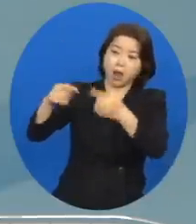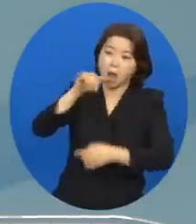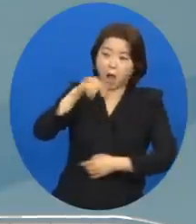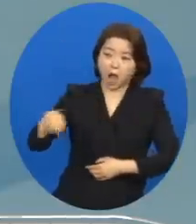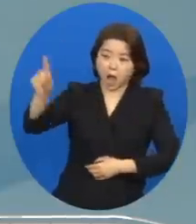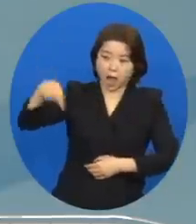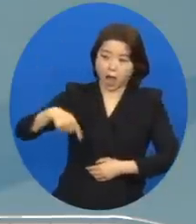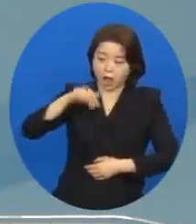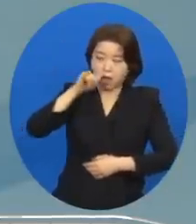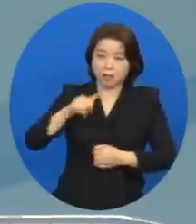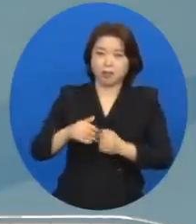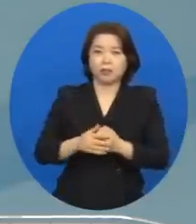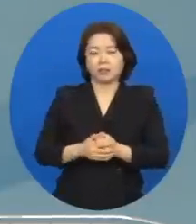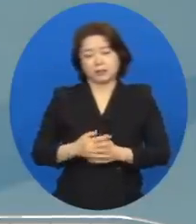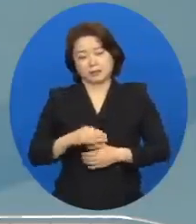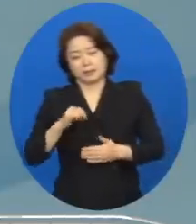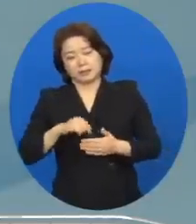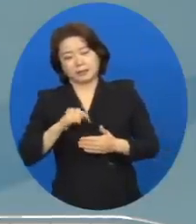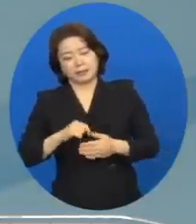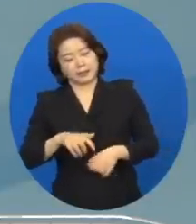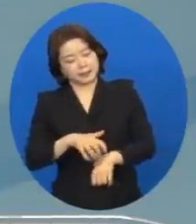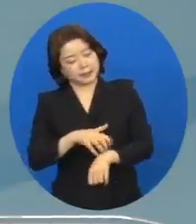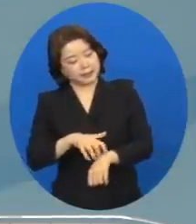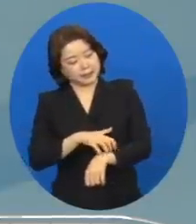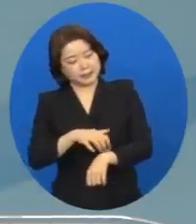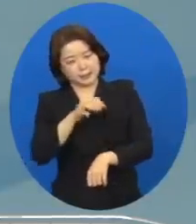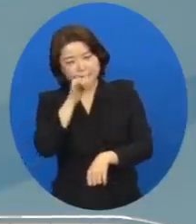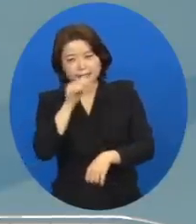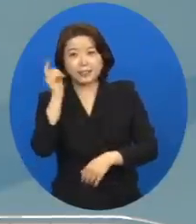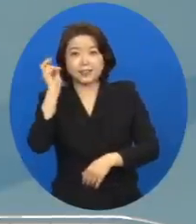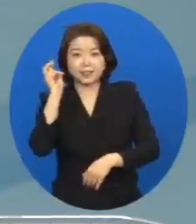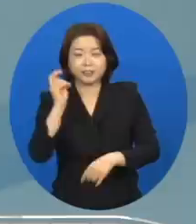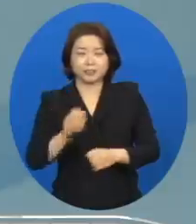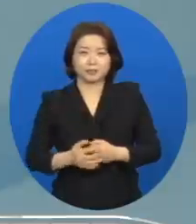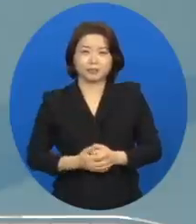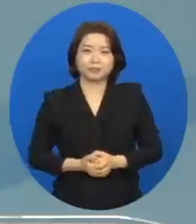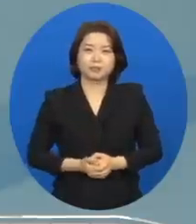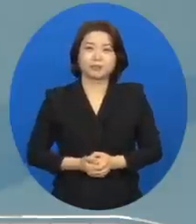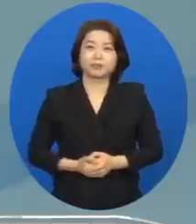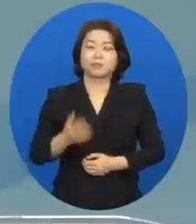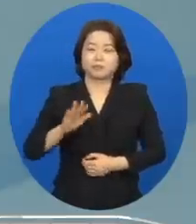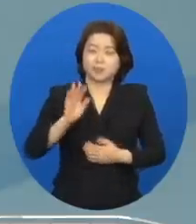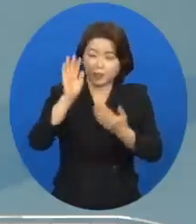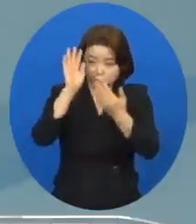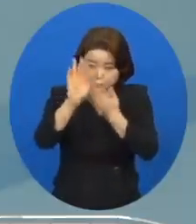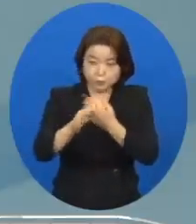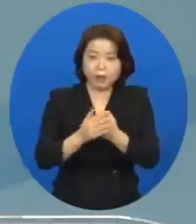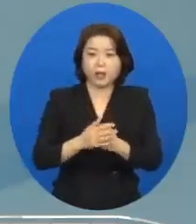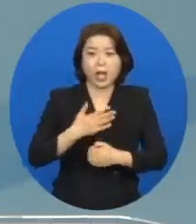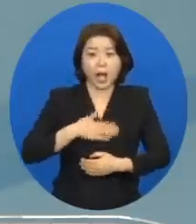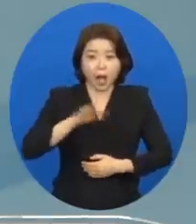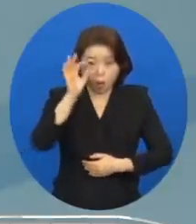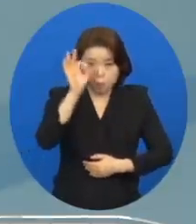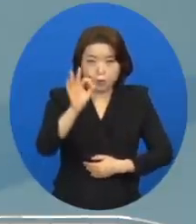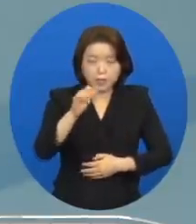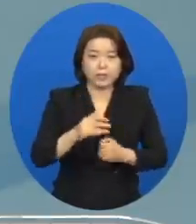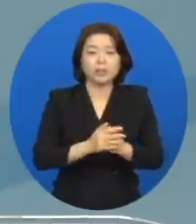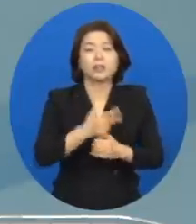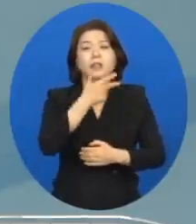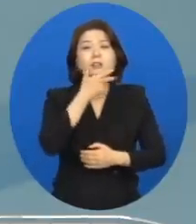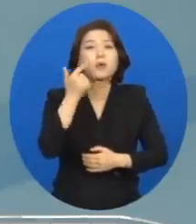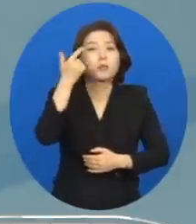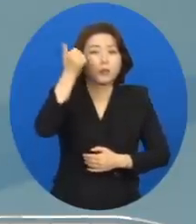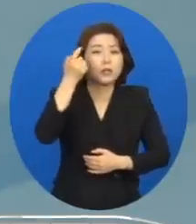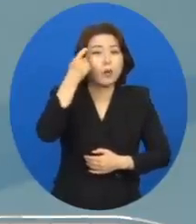같아서 좀 내심 마음에 좀 불편한 마음이 들더랍니다. 나중에 알고 보니까 영국